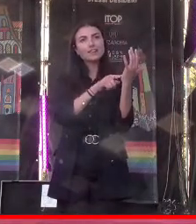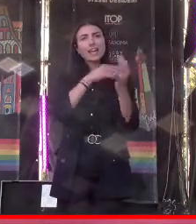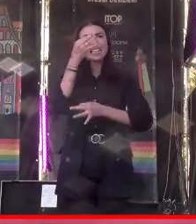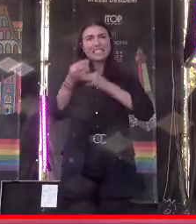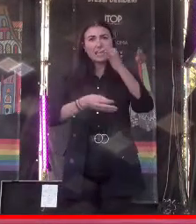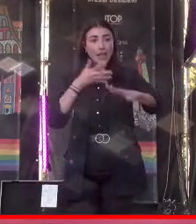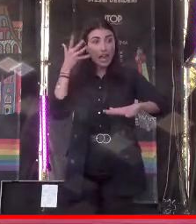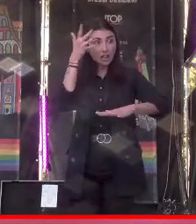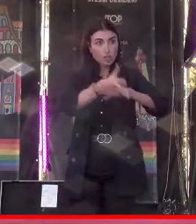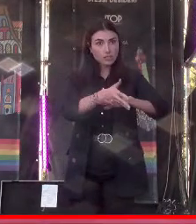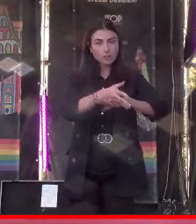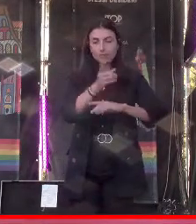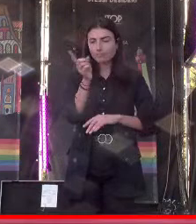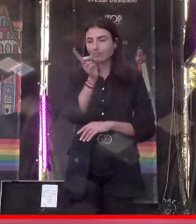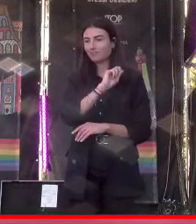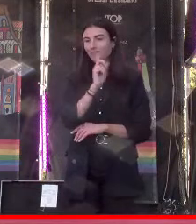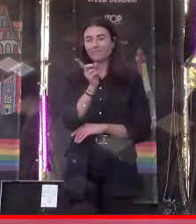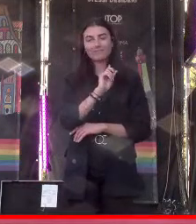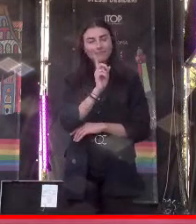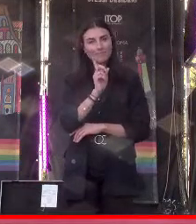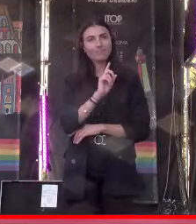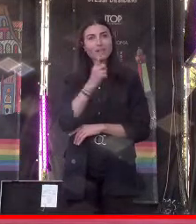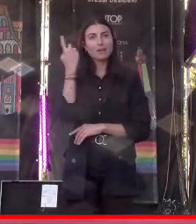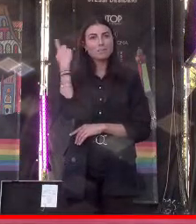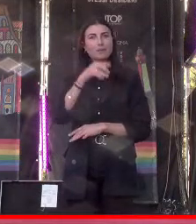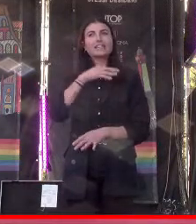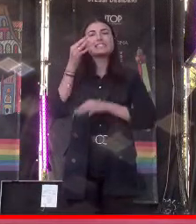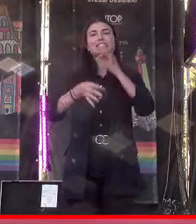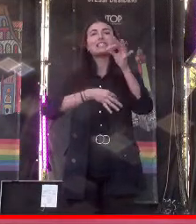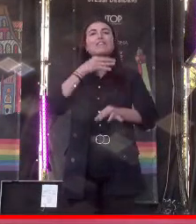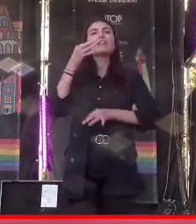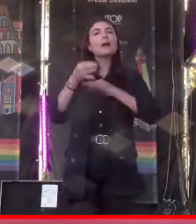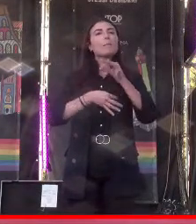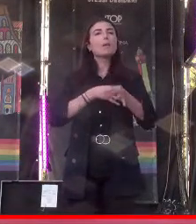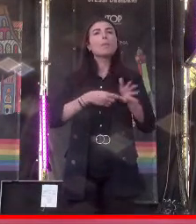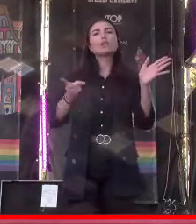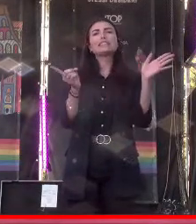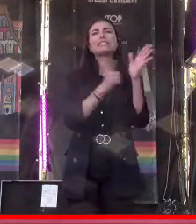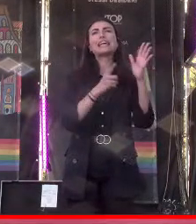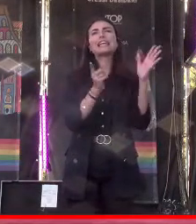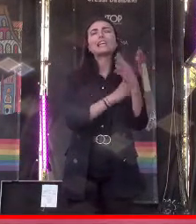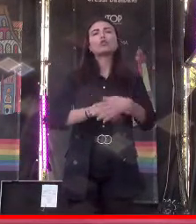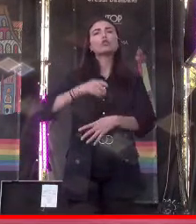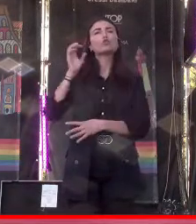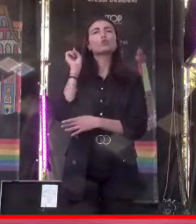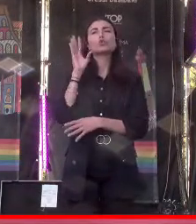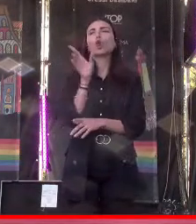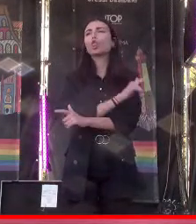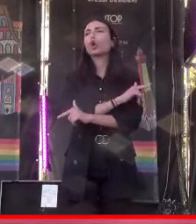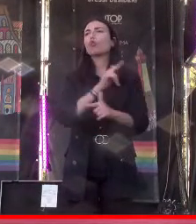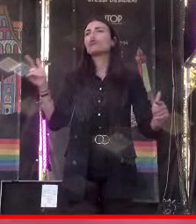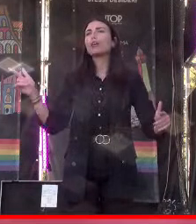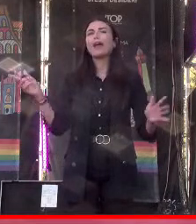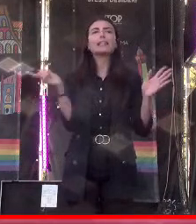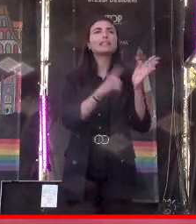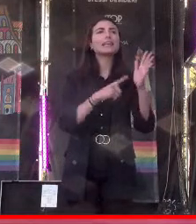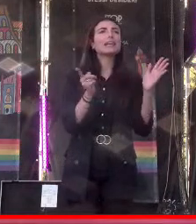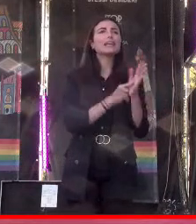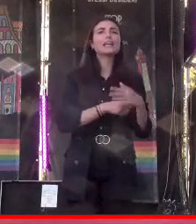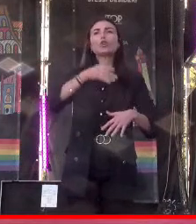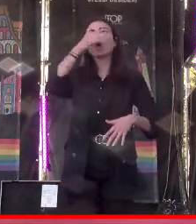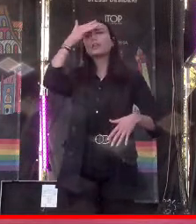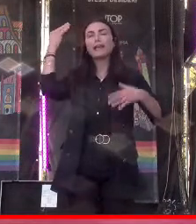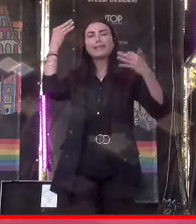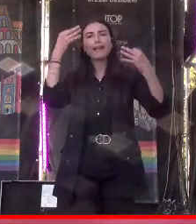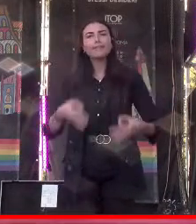digitalmente accessibili. Questo significa togliere il diritto all'istruzione, togliere il diritto alla dignità di un lavoro